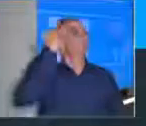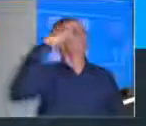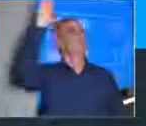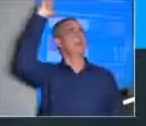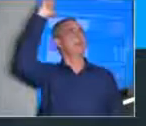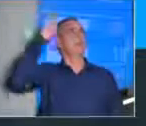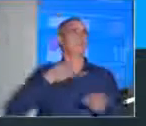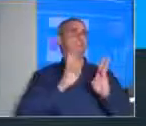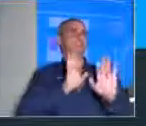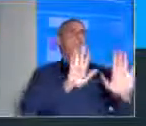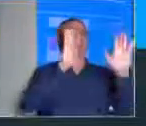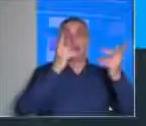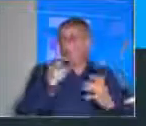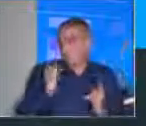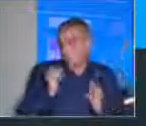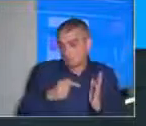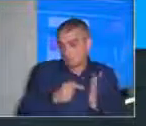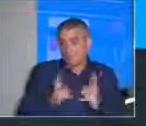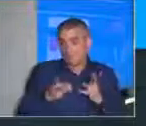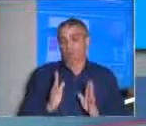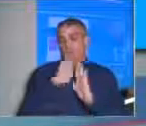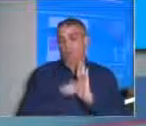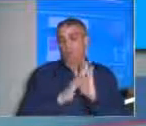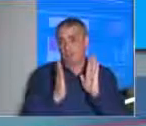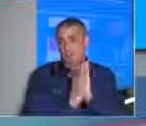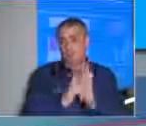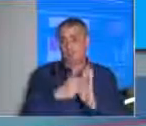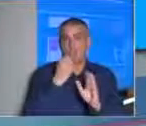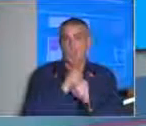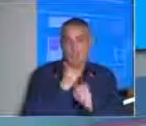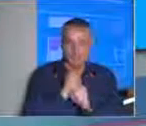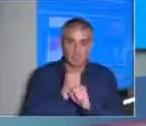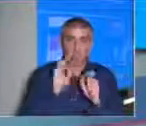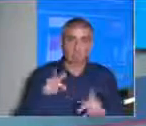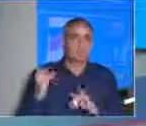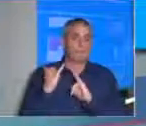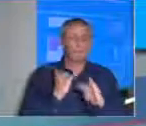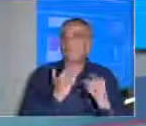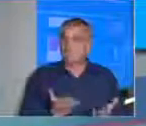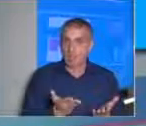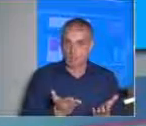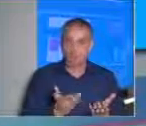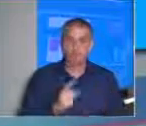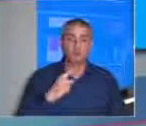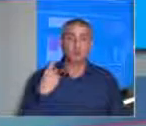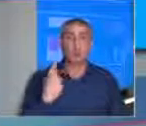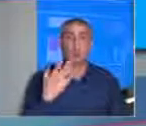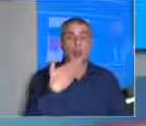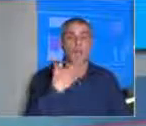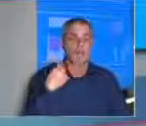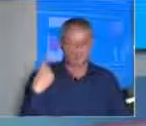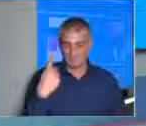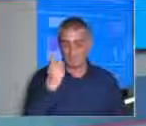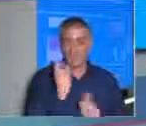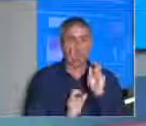ממנו, זאת השיטה. לא, כי יש שיטה, ויש שיטה שעובדת, שגם כן מביאה לכך שלכל מדינה